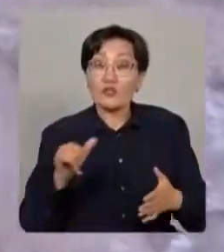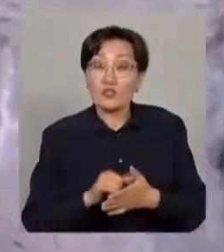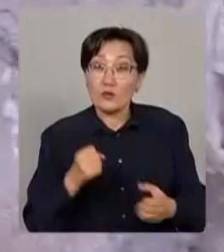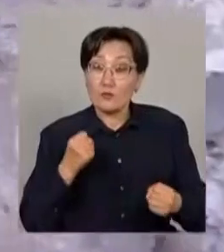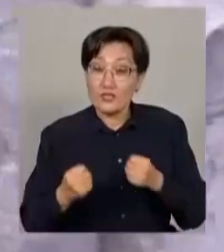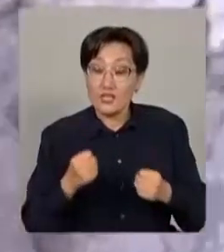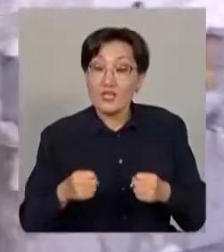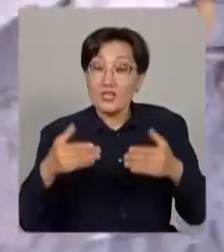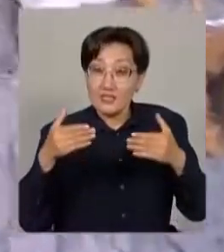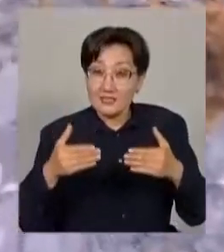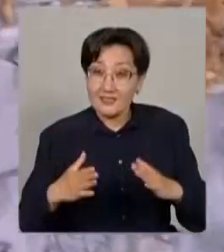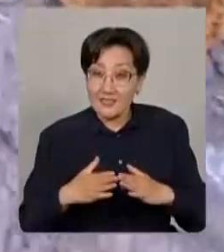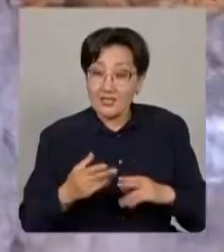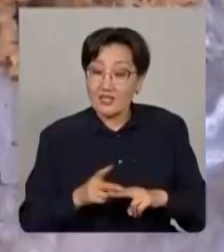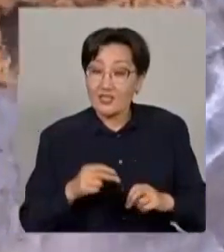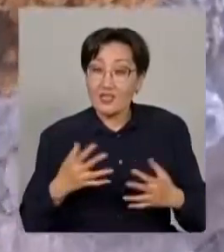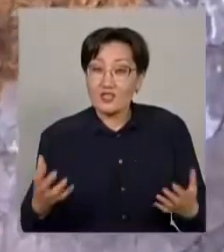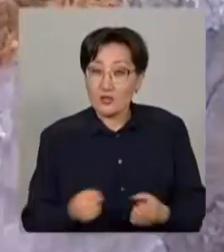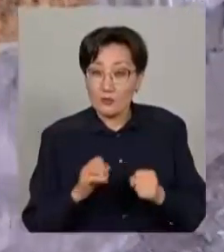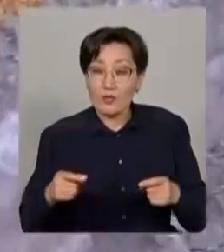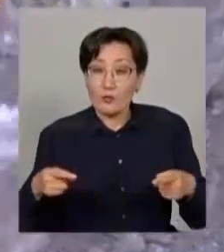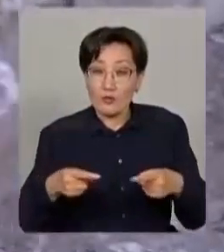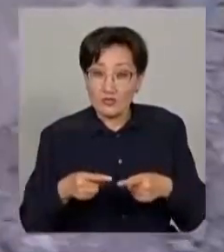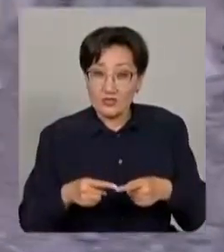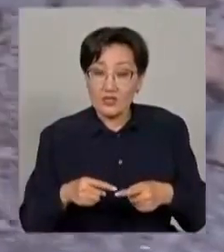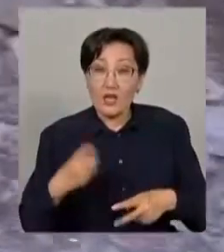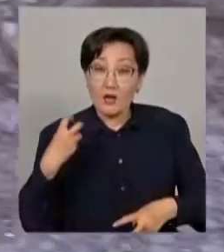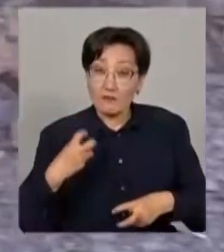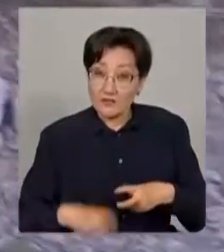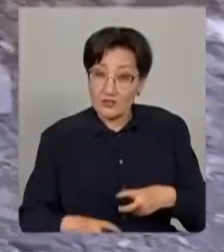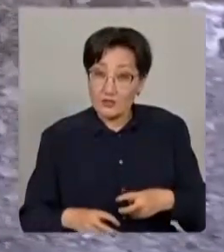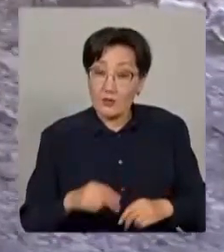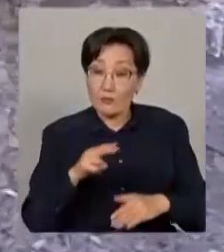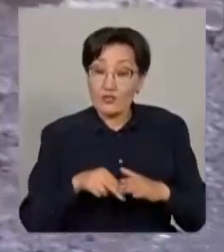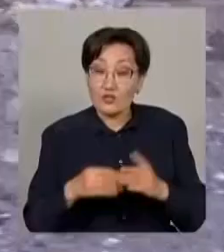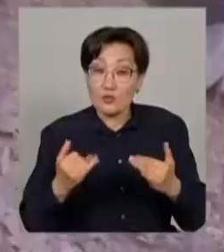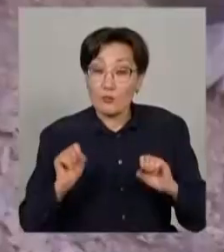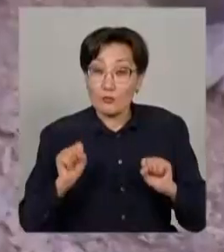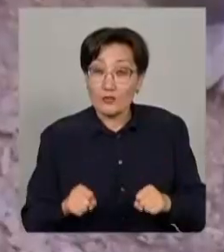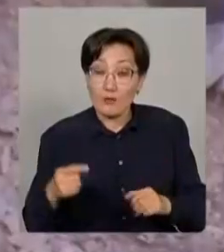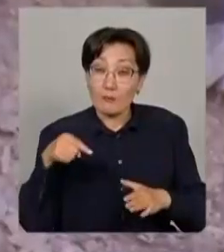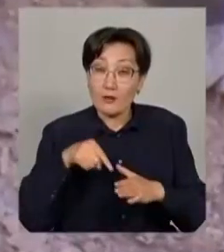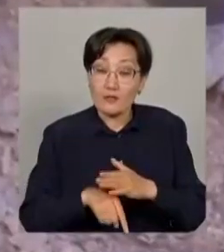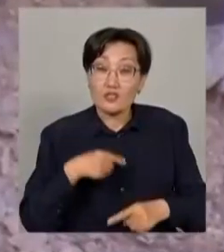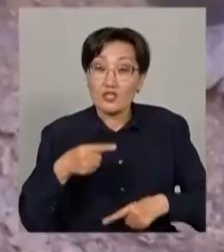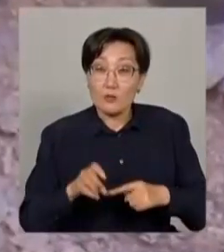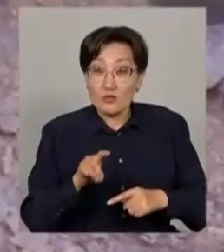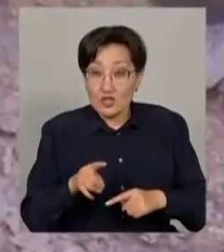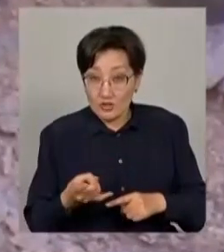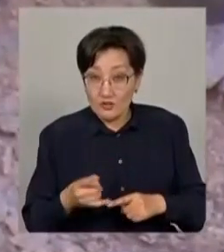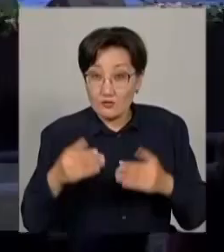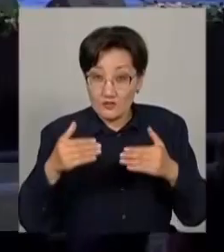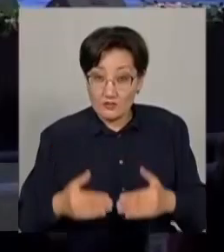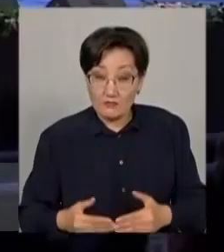мы видим, здание это не спасает. Угол буквально обвалился, а в подвал сейчас можно попасть прямо через дыру в